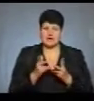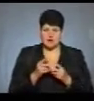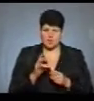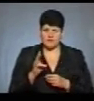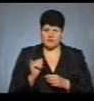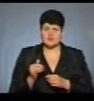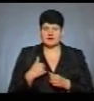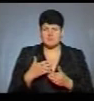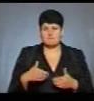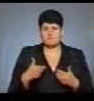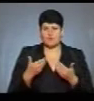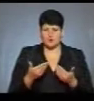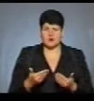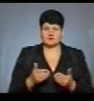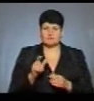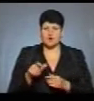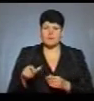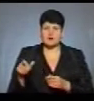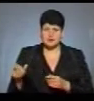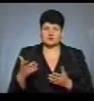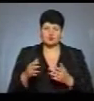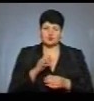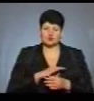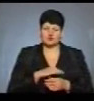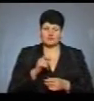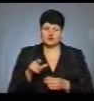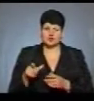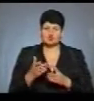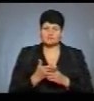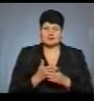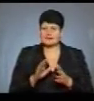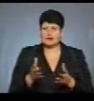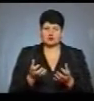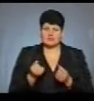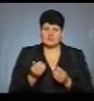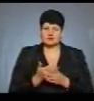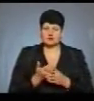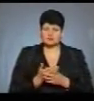І я би порадив громадянам, якщо це користувачі субсидій і не отримали субсидії,